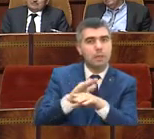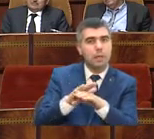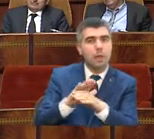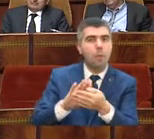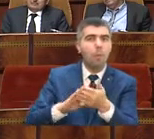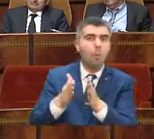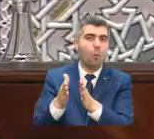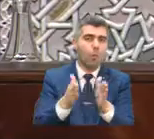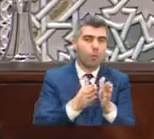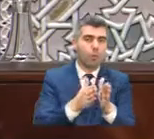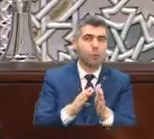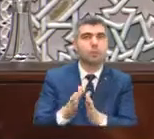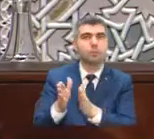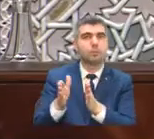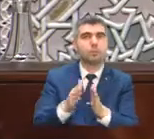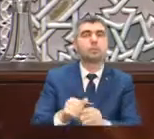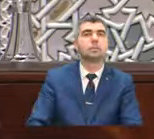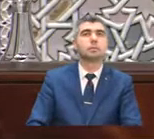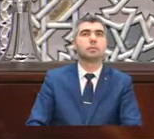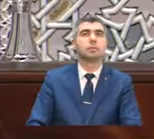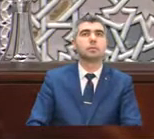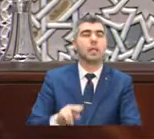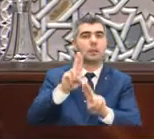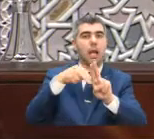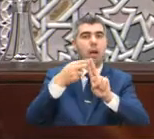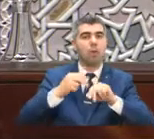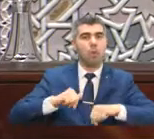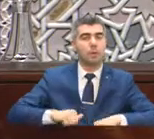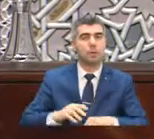الرئيس. جوابكم سيد الوزير.